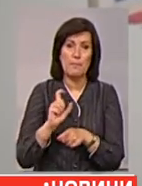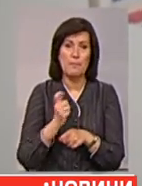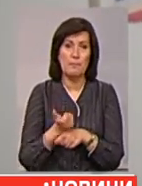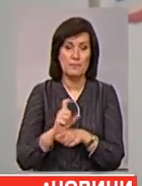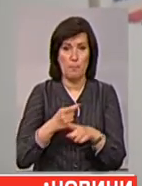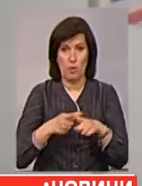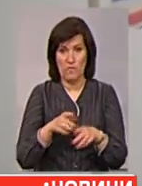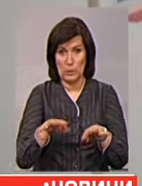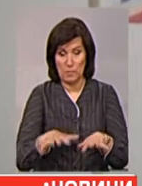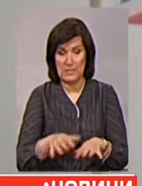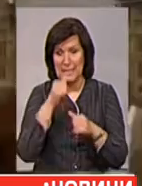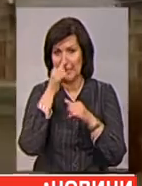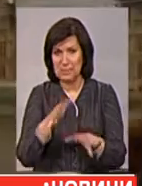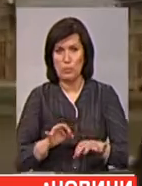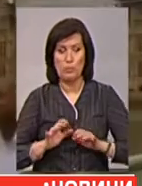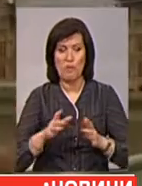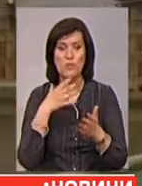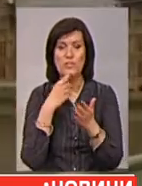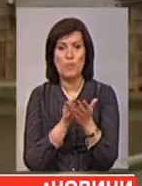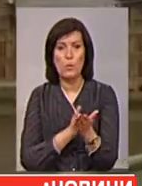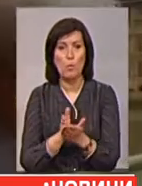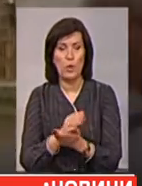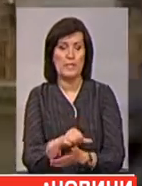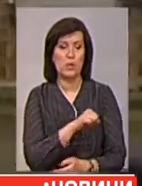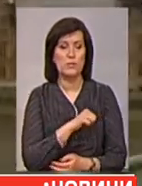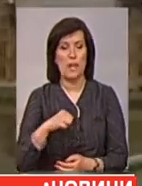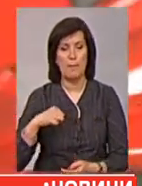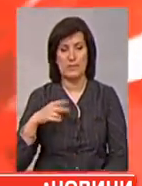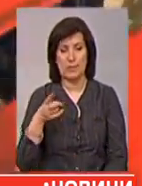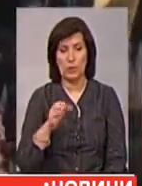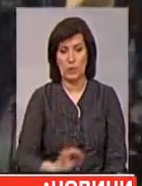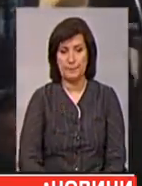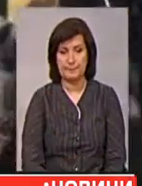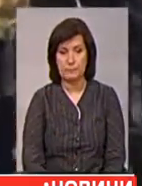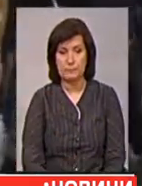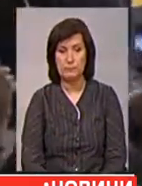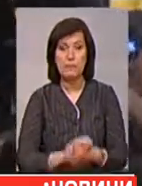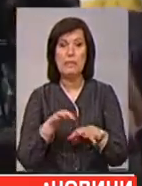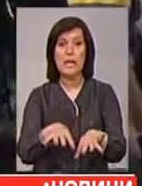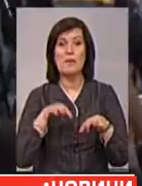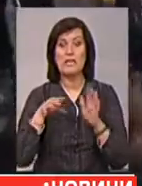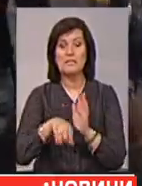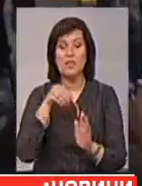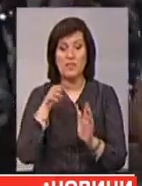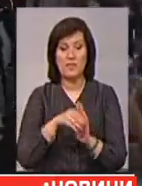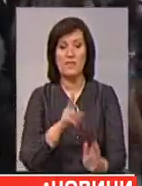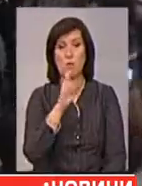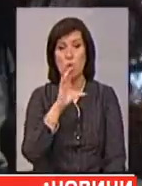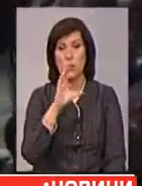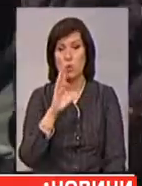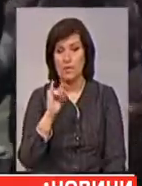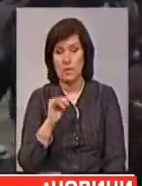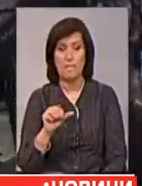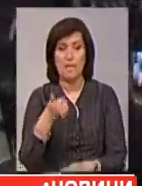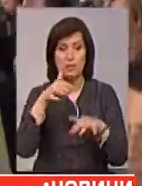місць, тож не зможе проводити свою політику самостійно. На парламентських виборах у Косові